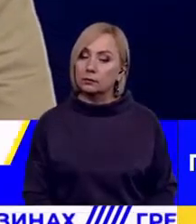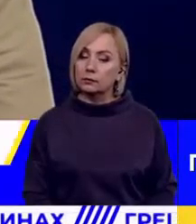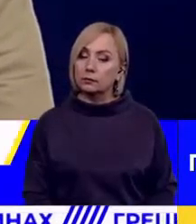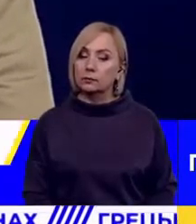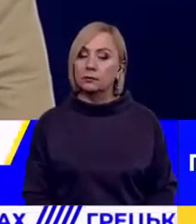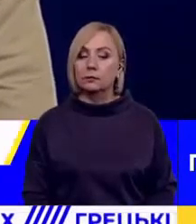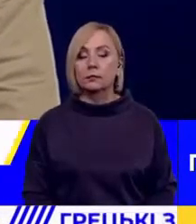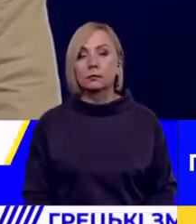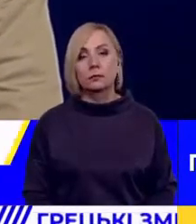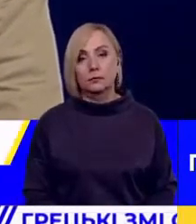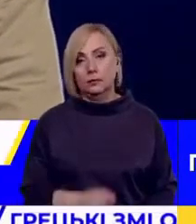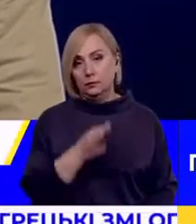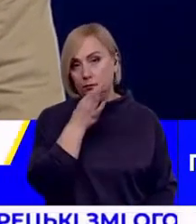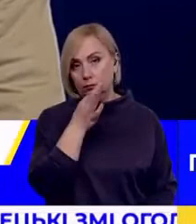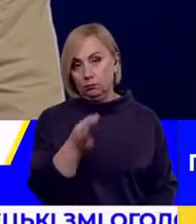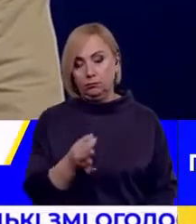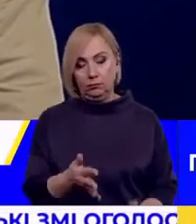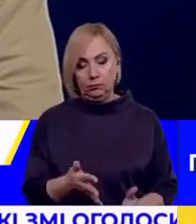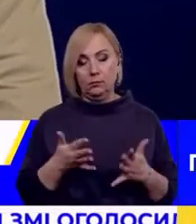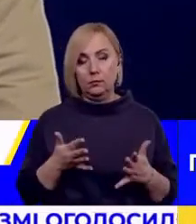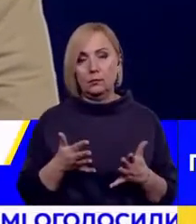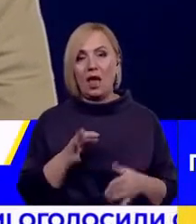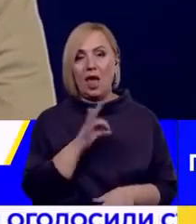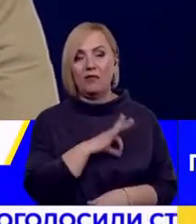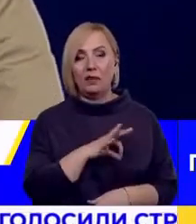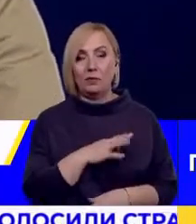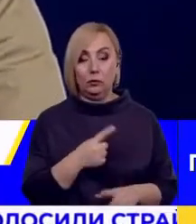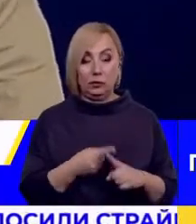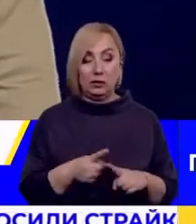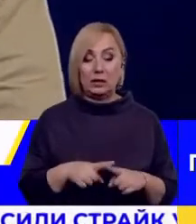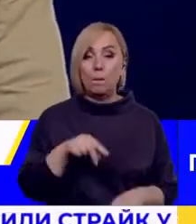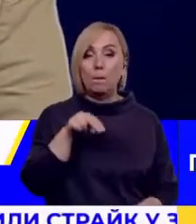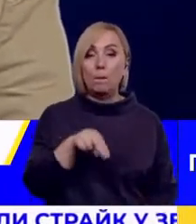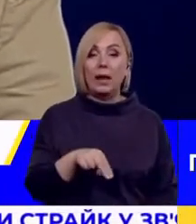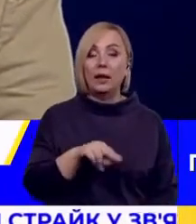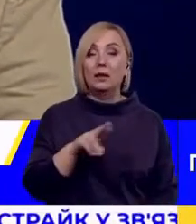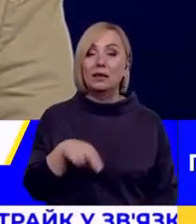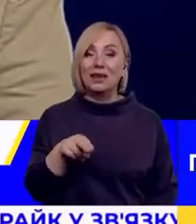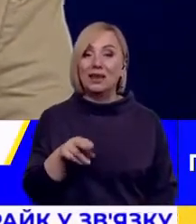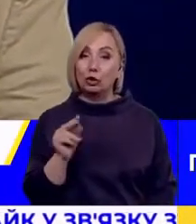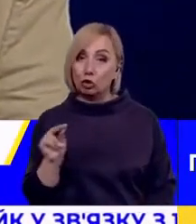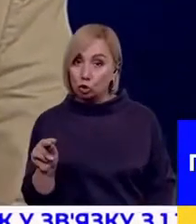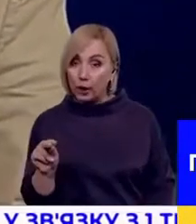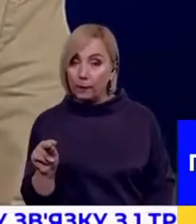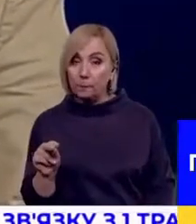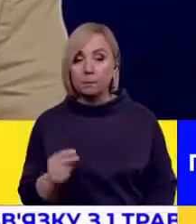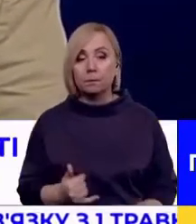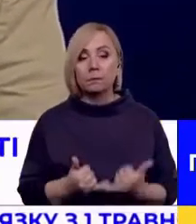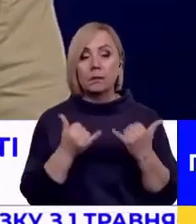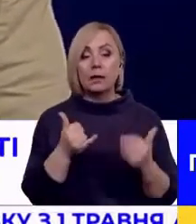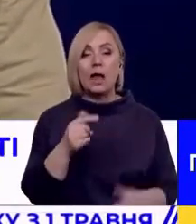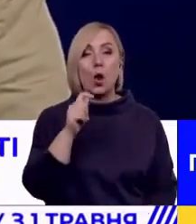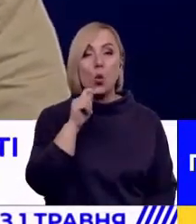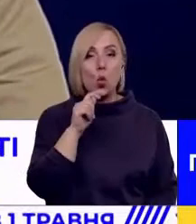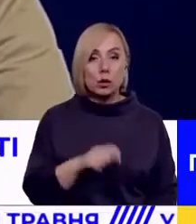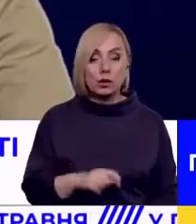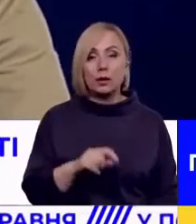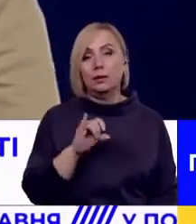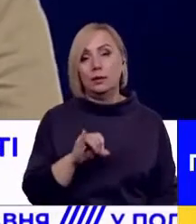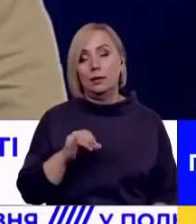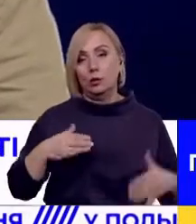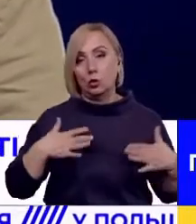цієї ефективності. Це ПДЧ на даний момент. І для України, так і для Грузії. До